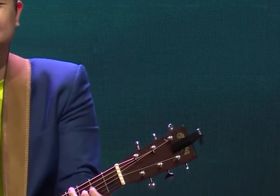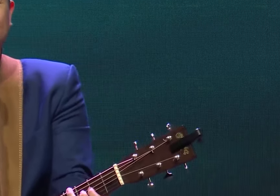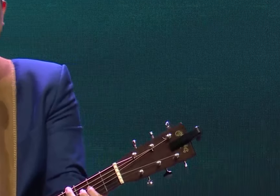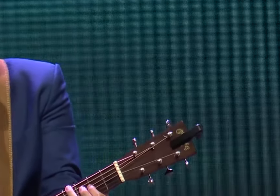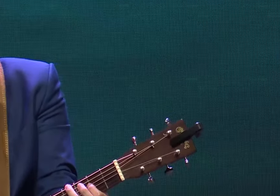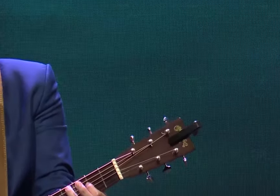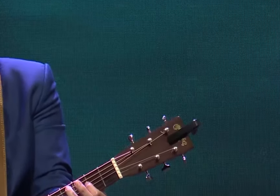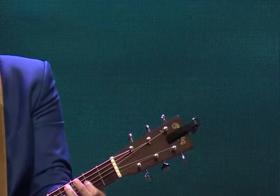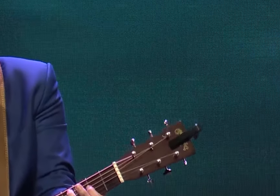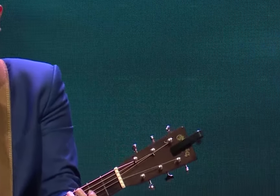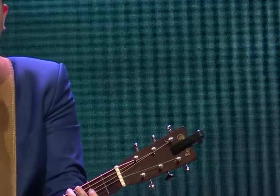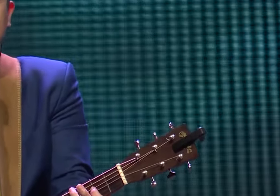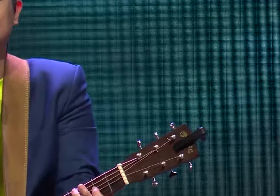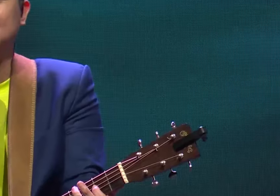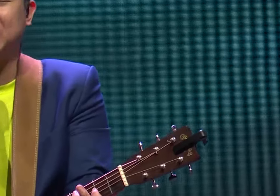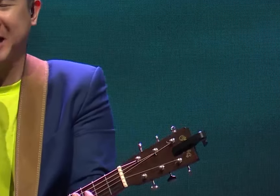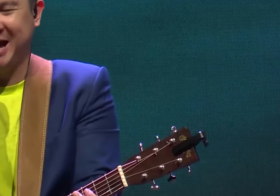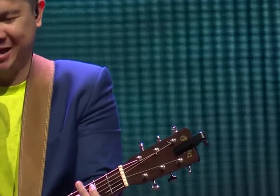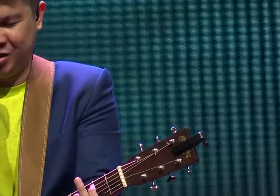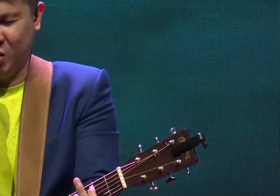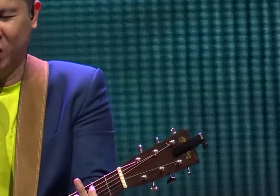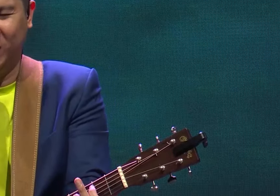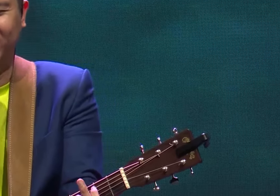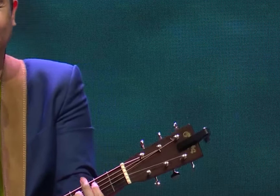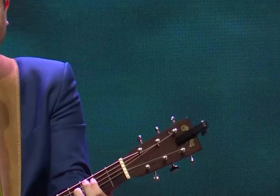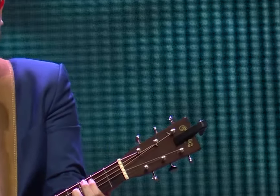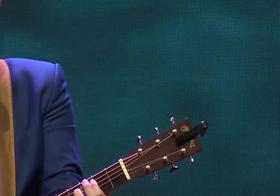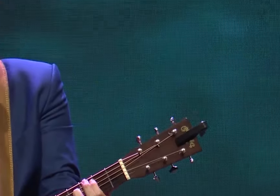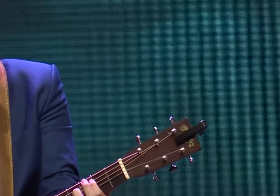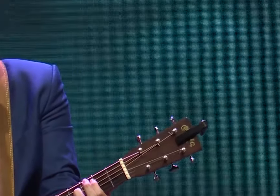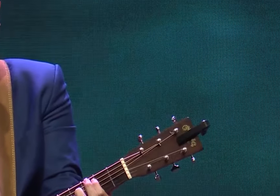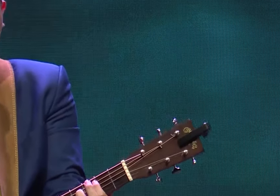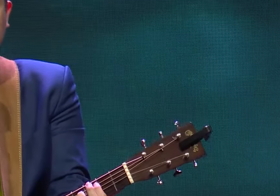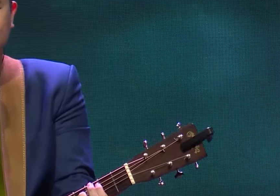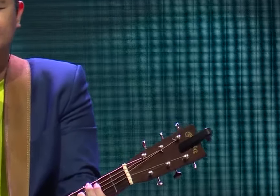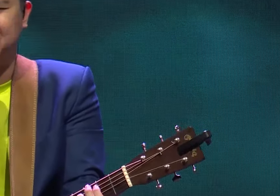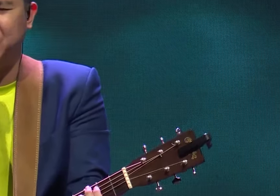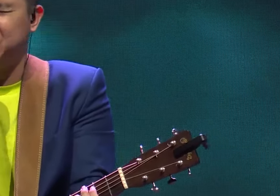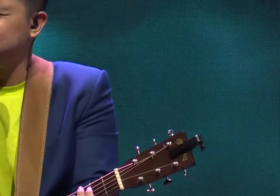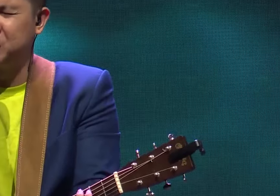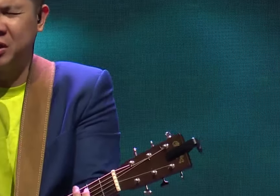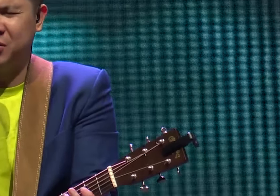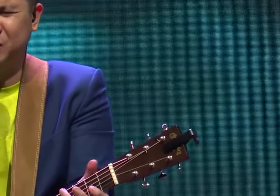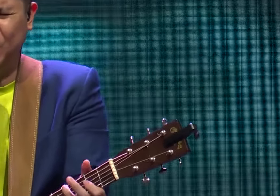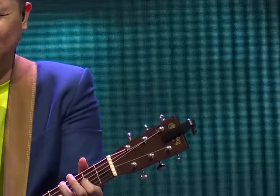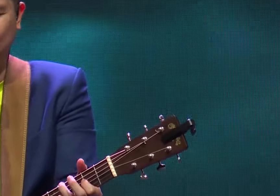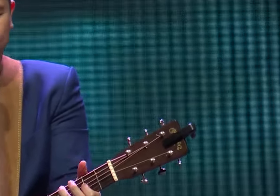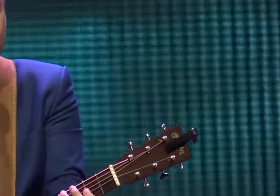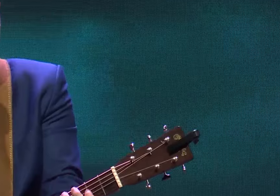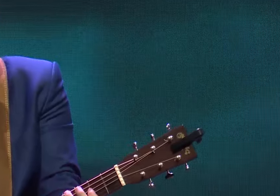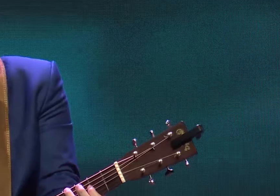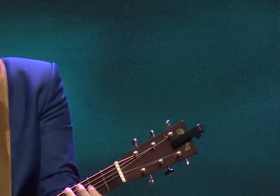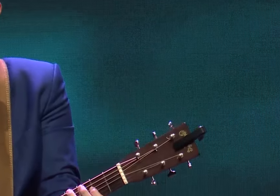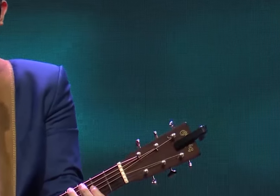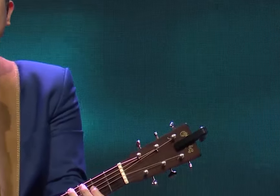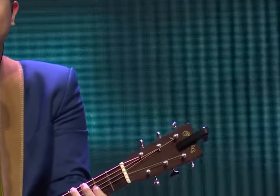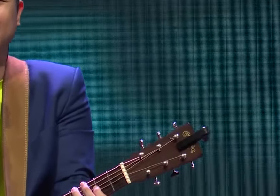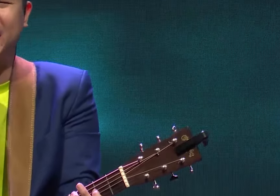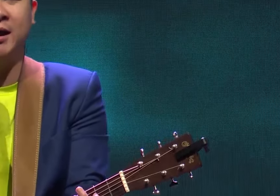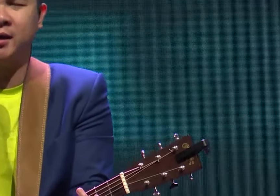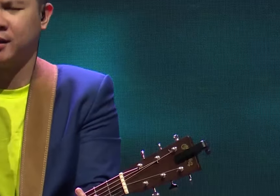Yeah, you are my God, you are my all and all. I worship you. You